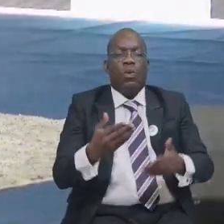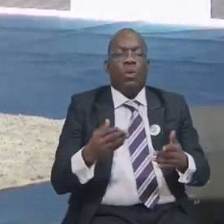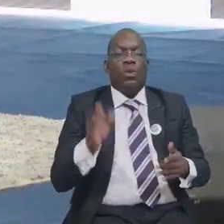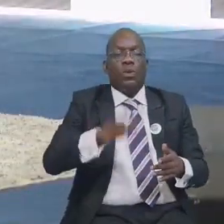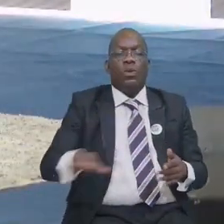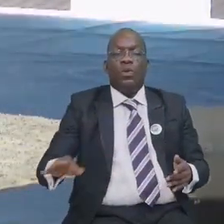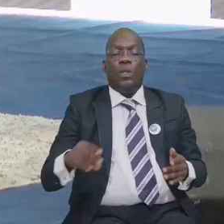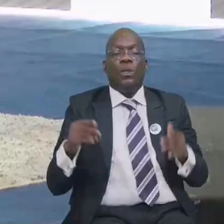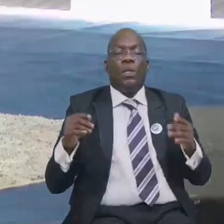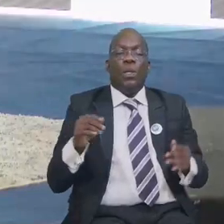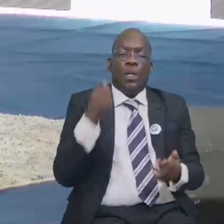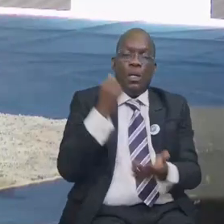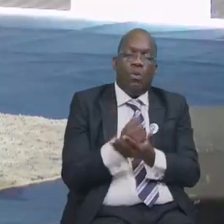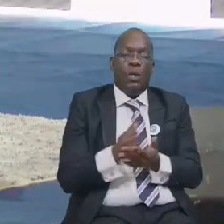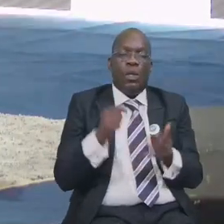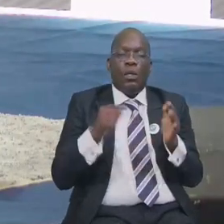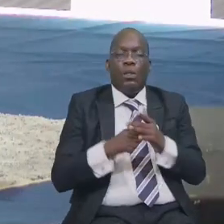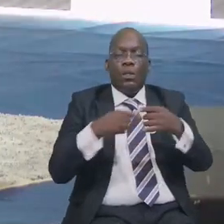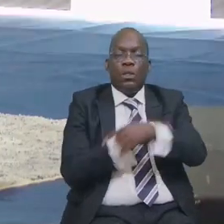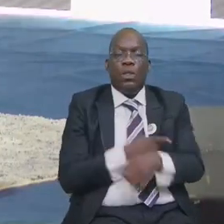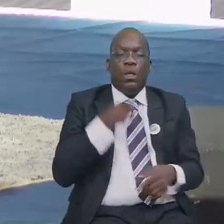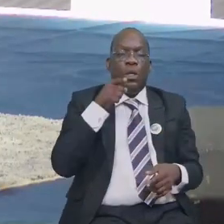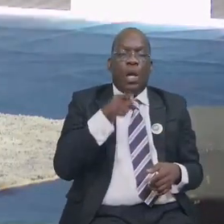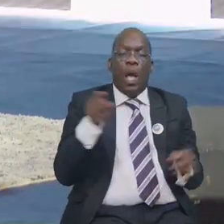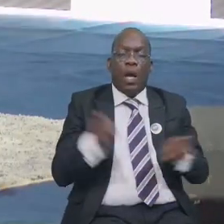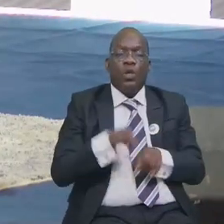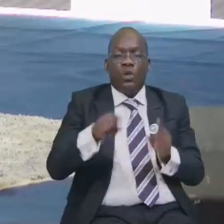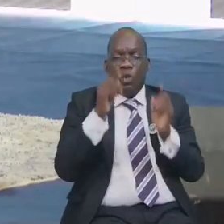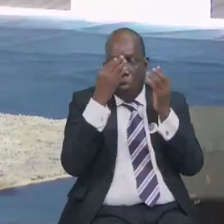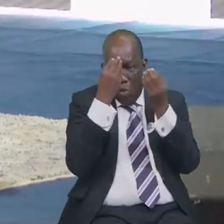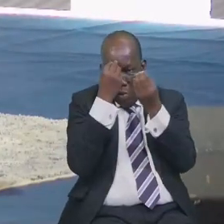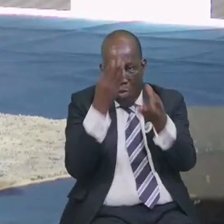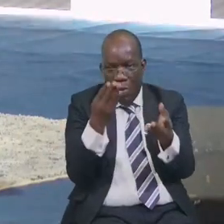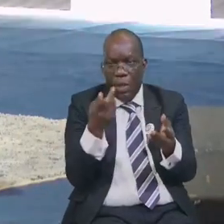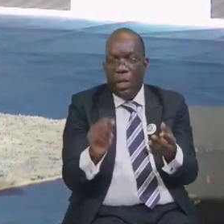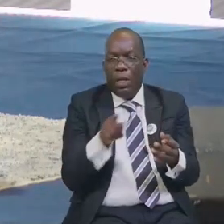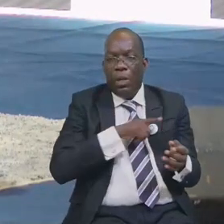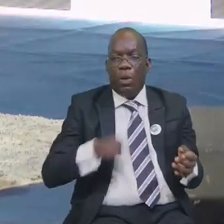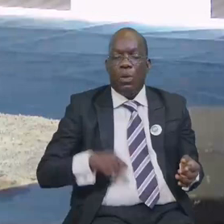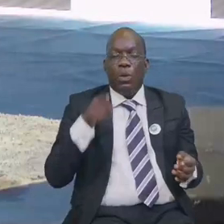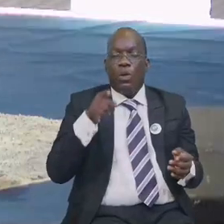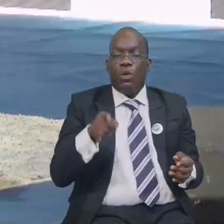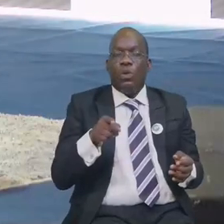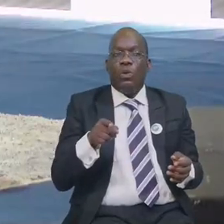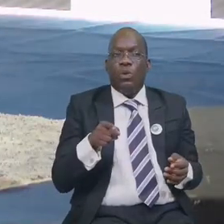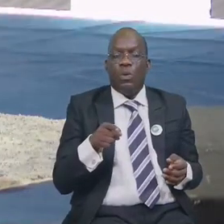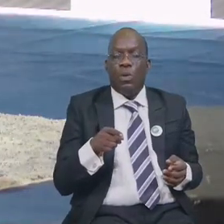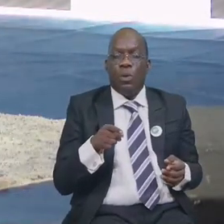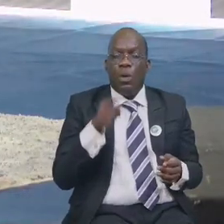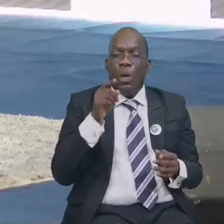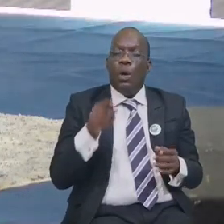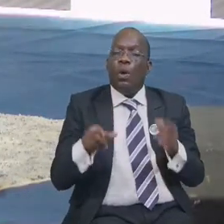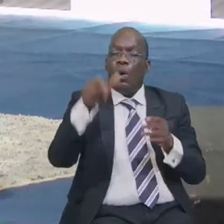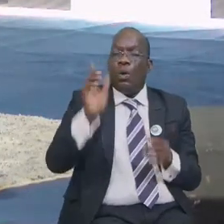nous obéissons au Seigneur, tu ne m'obéis pas. Ce n'est pas moi qui ai donné la parole. C'est Dieu qui a donné